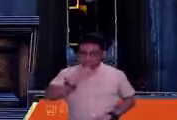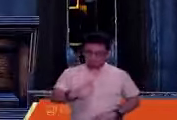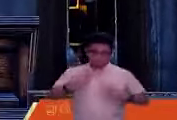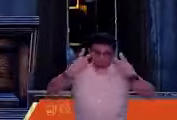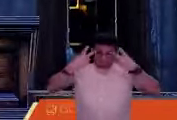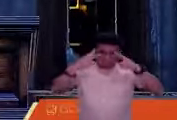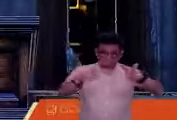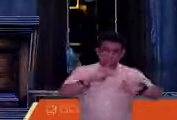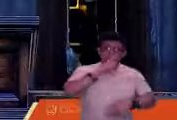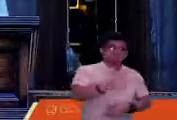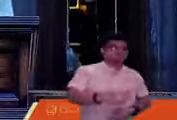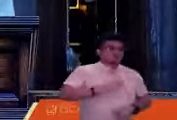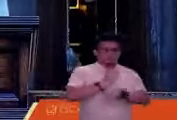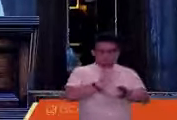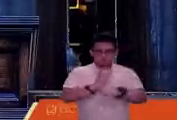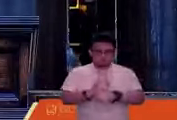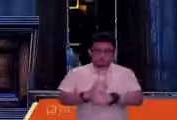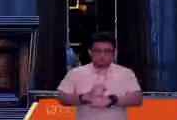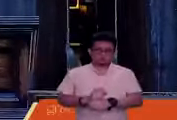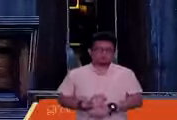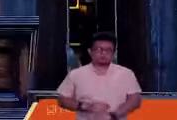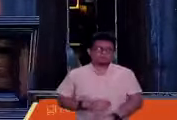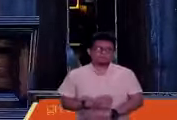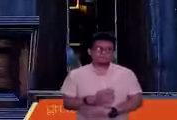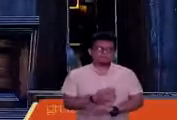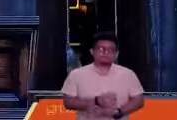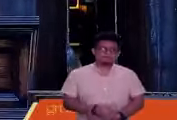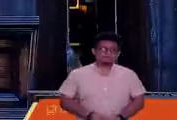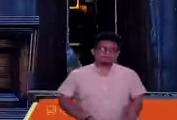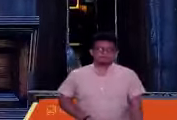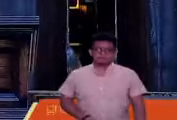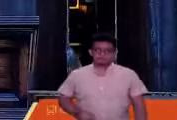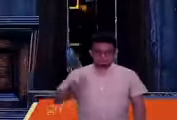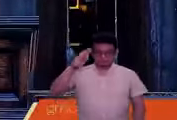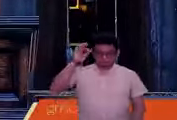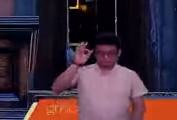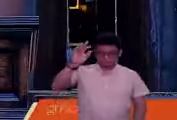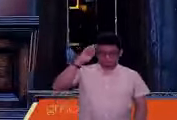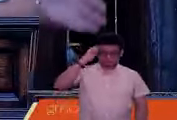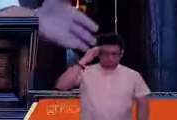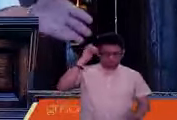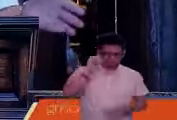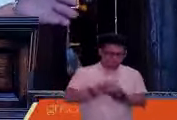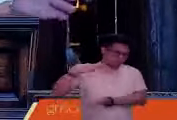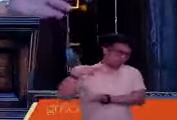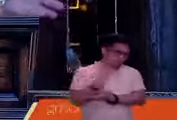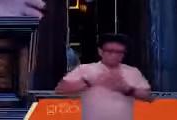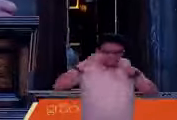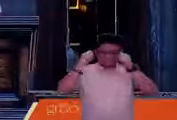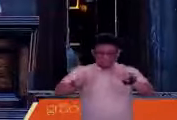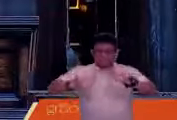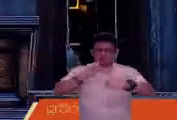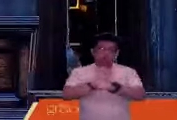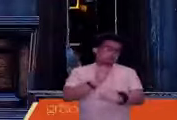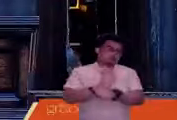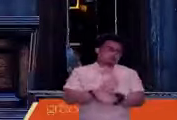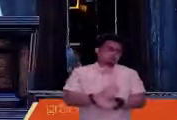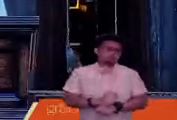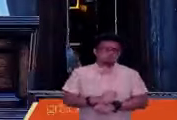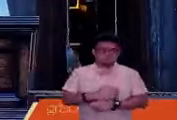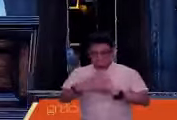nga pagtrabaho para sa Ginoo. I came to realize, mga kaigsoonan, nga pwede ta magtrabaho. Usahay